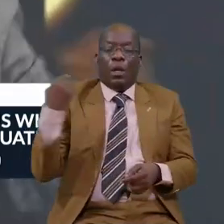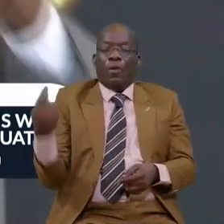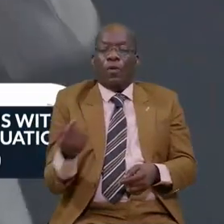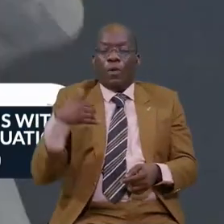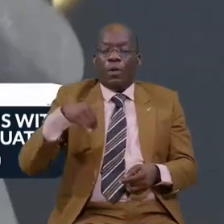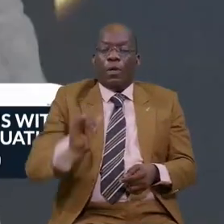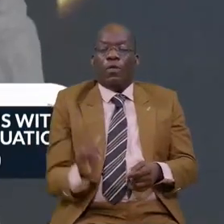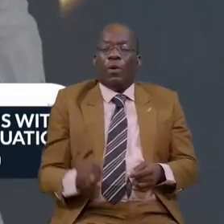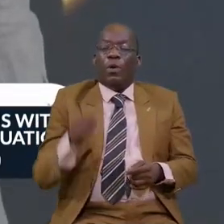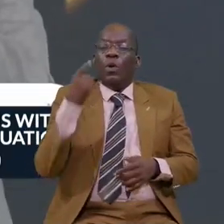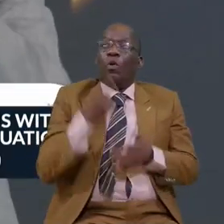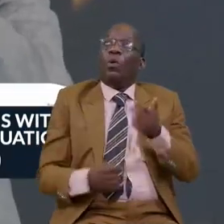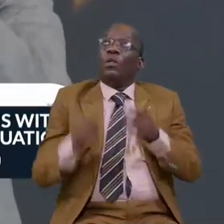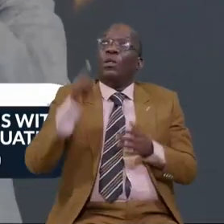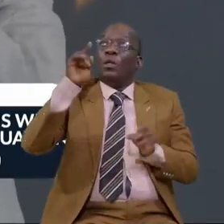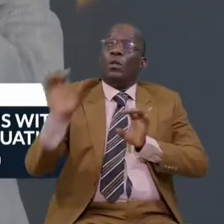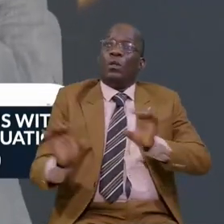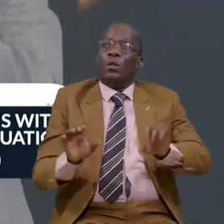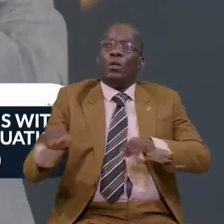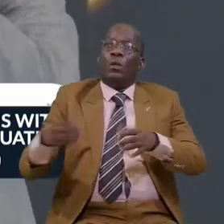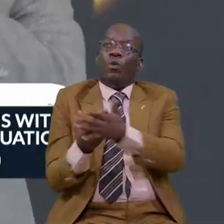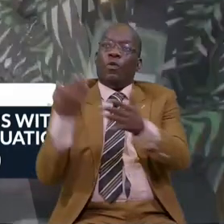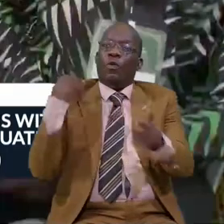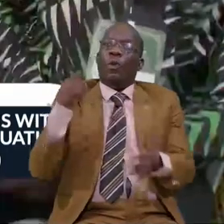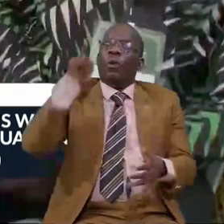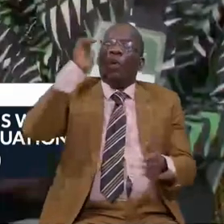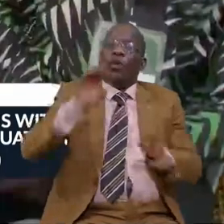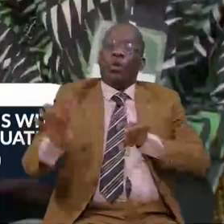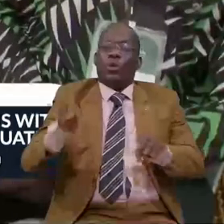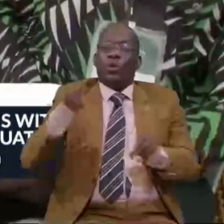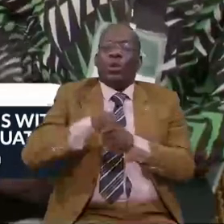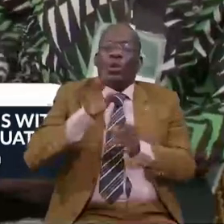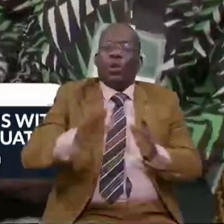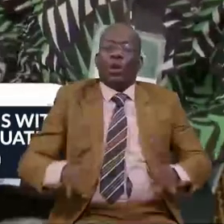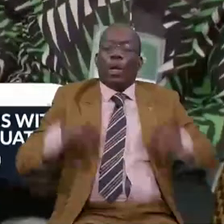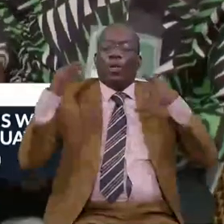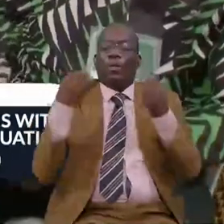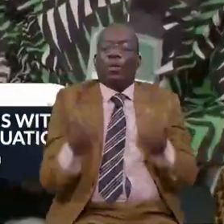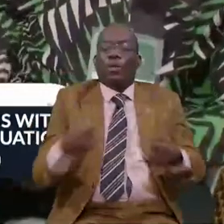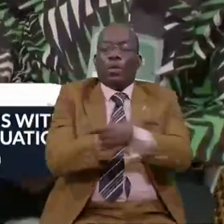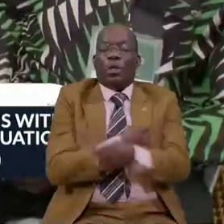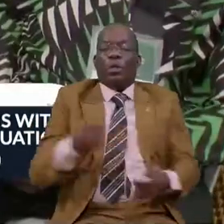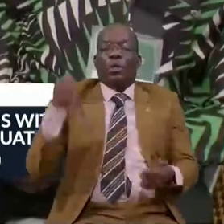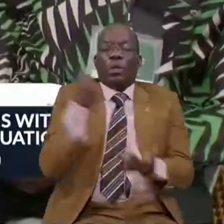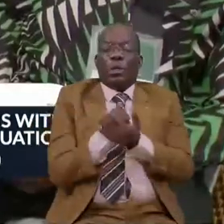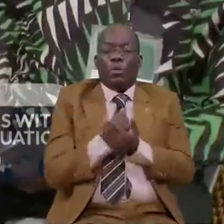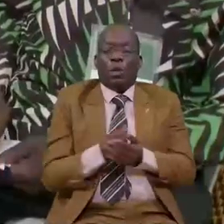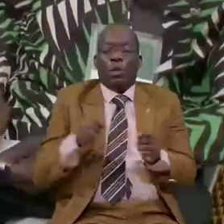hier, aujourd'hui et éternellement. Ce qu'il a fait avant, il le fera dans ta vie